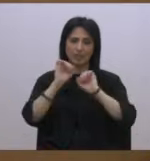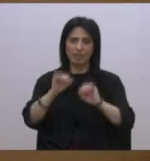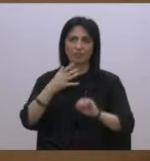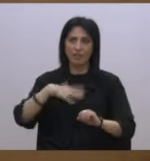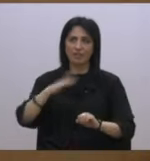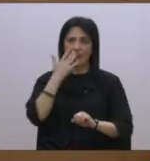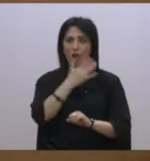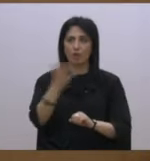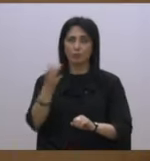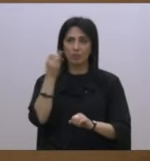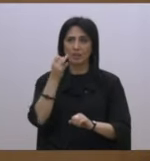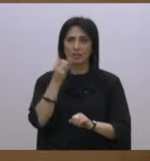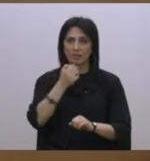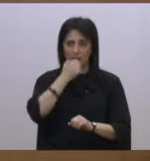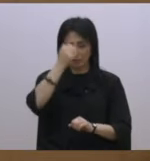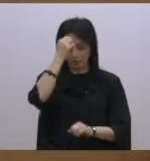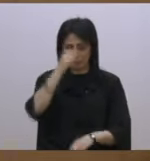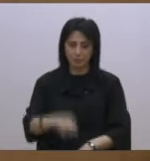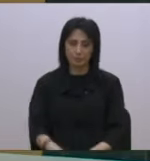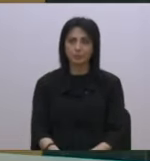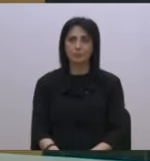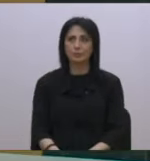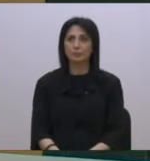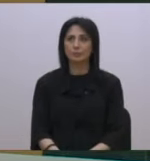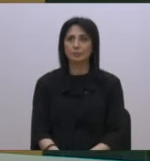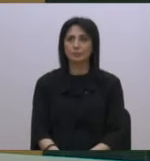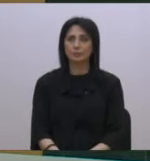ქვეყნის ეროვნული ინტერესები მადლობა